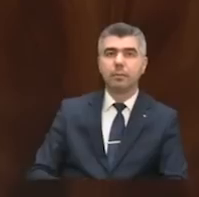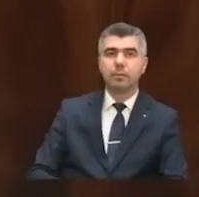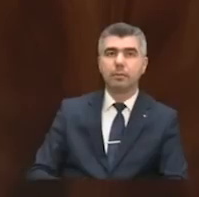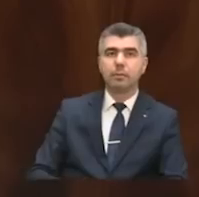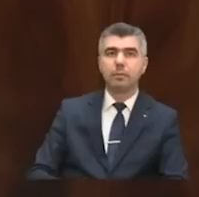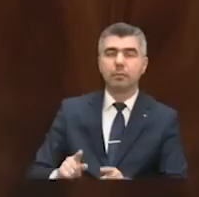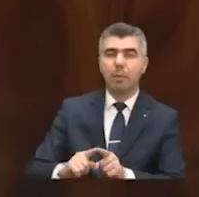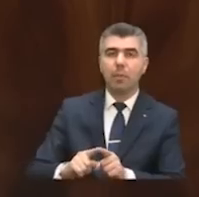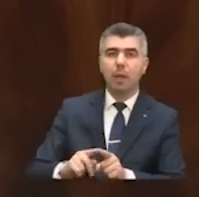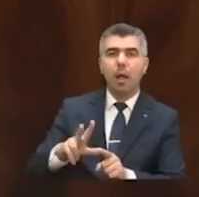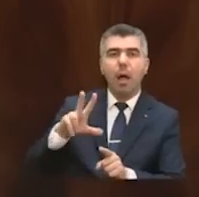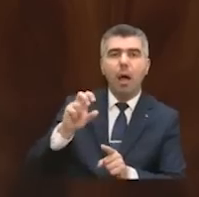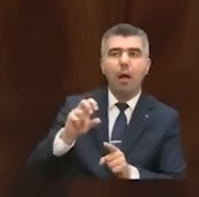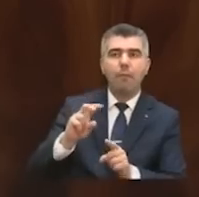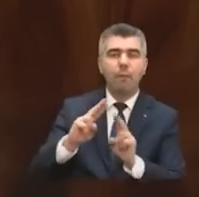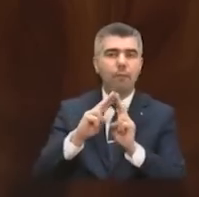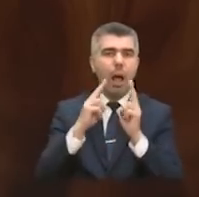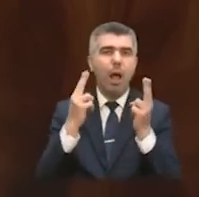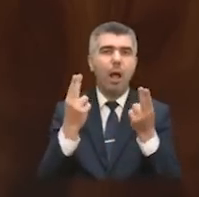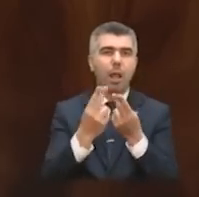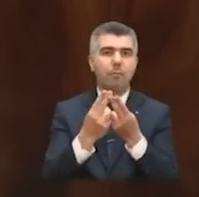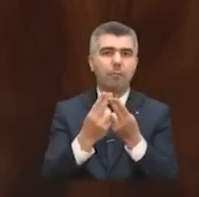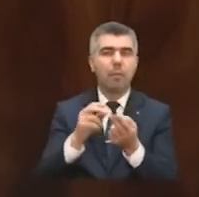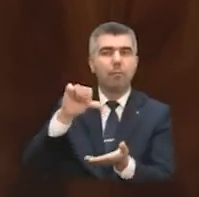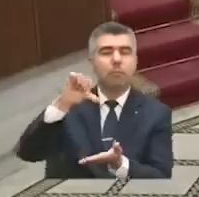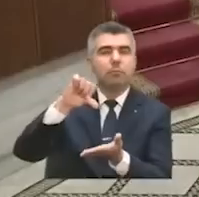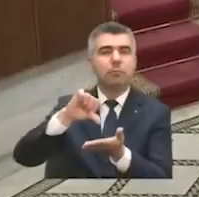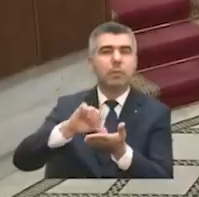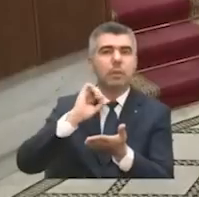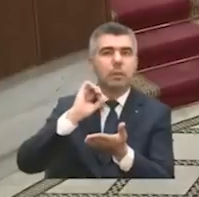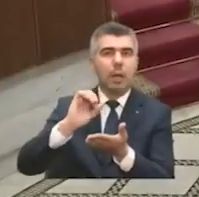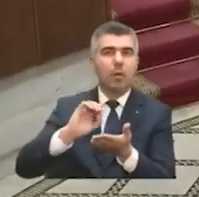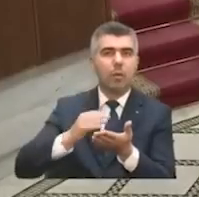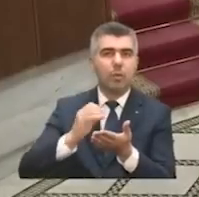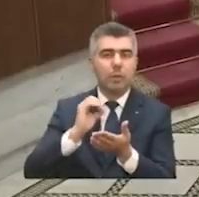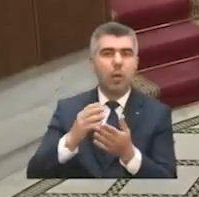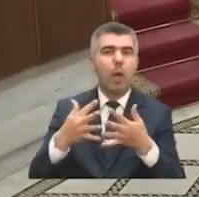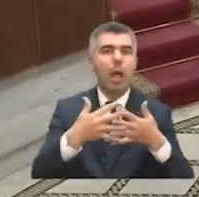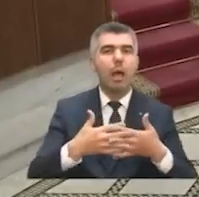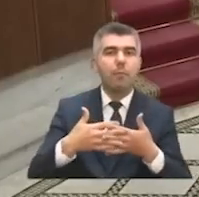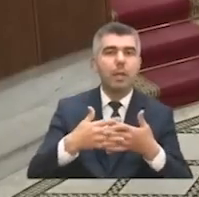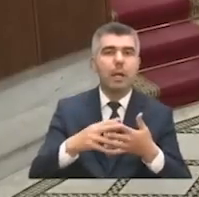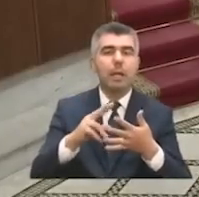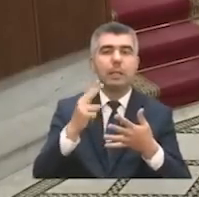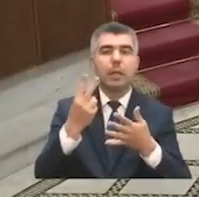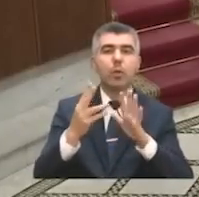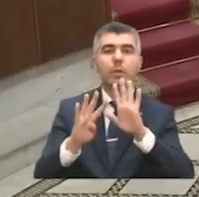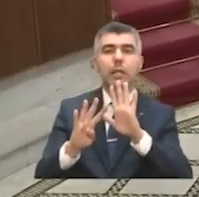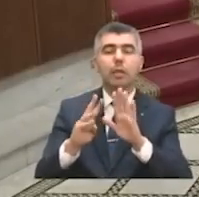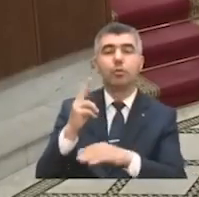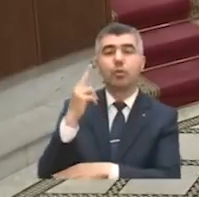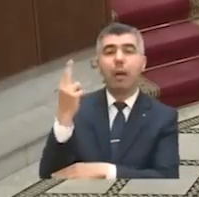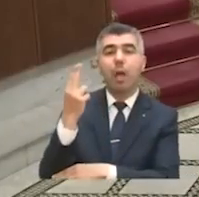ديال المعارف معروفة في العالم هي بوسطن، فيها 92 جامعة، فيها الخواص وفيها ديال